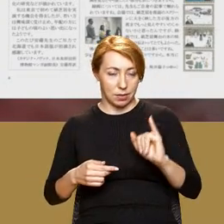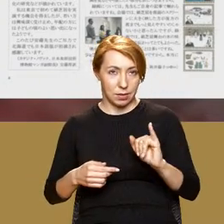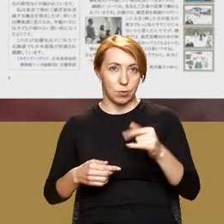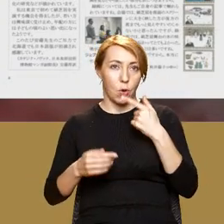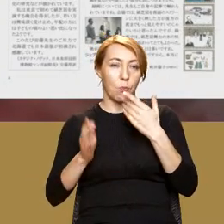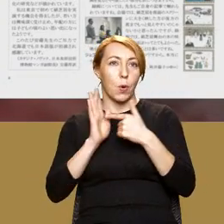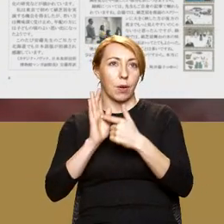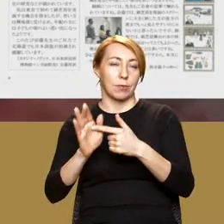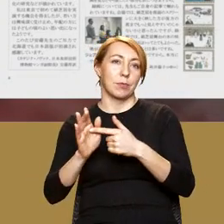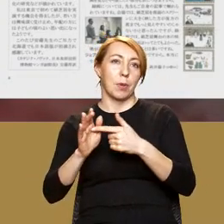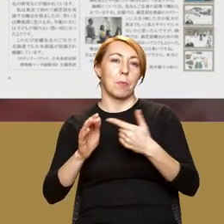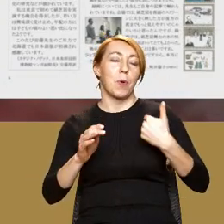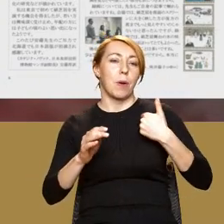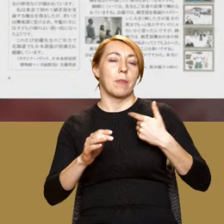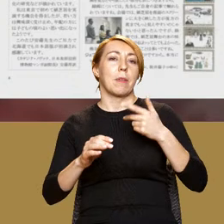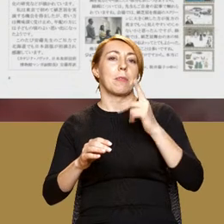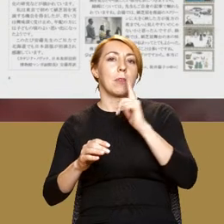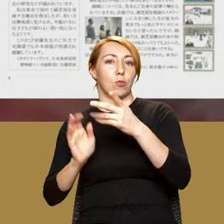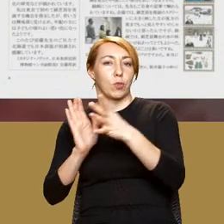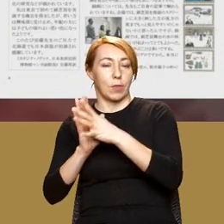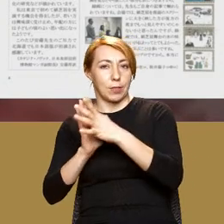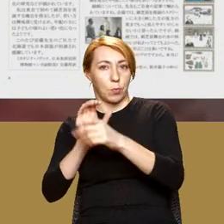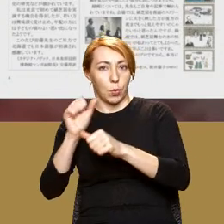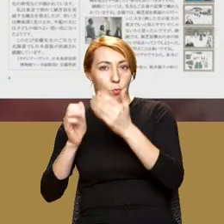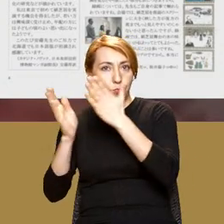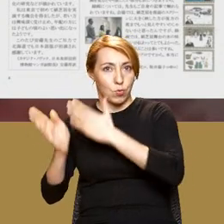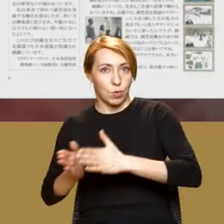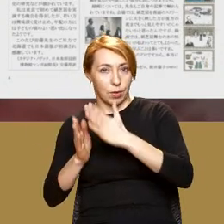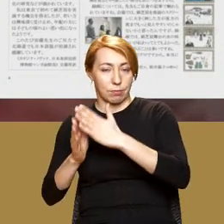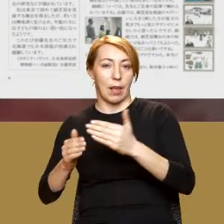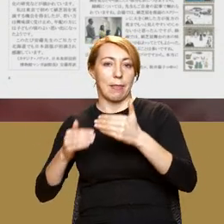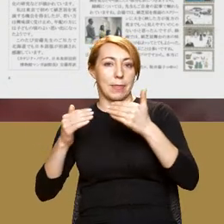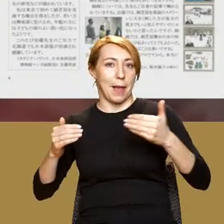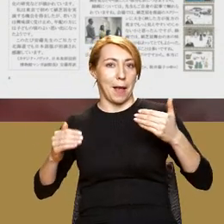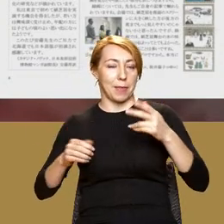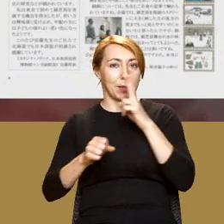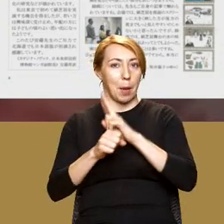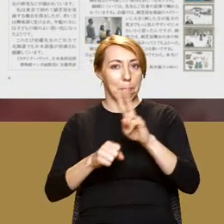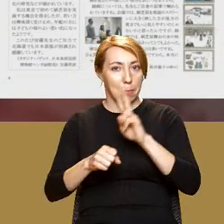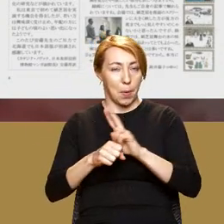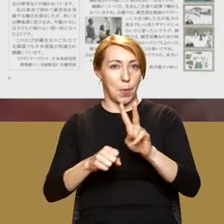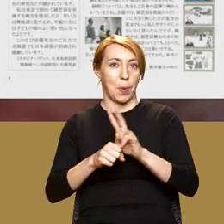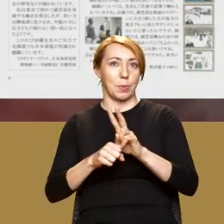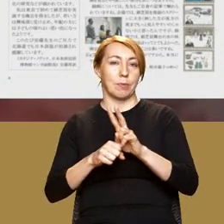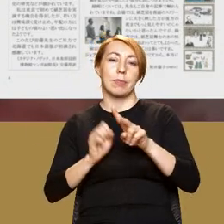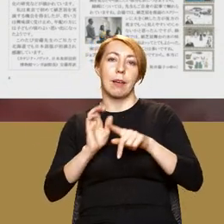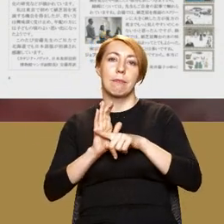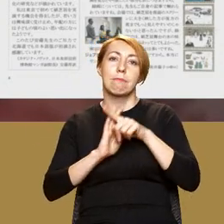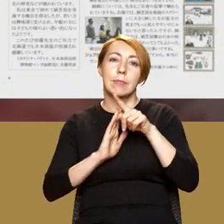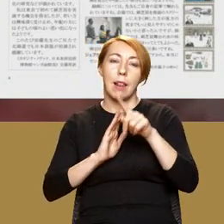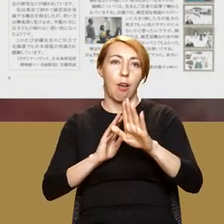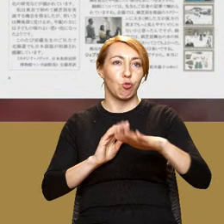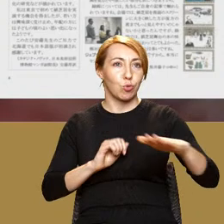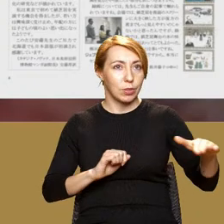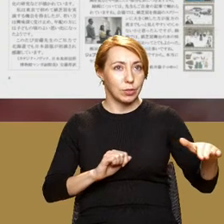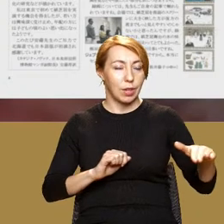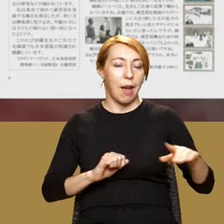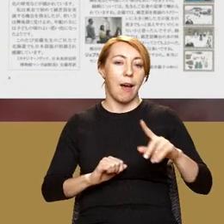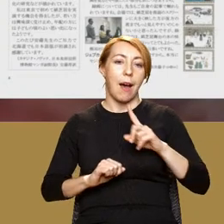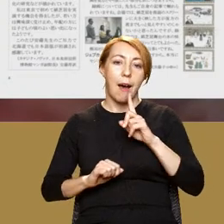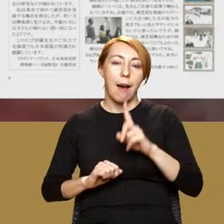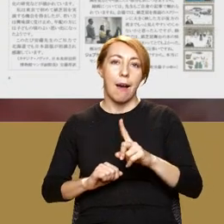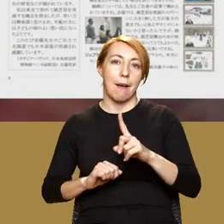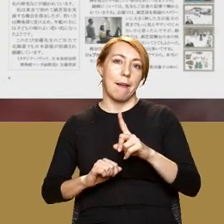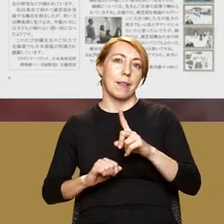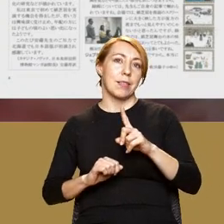prezentację w 2019 roku w Japonii. Teatr japoński, klasyczny, taki dla dzieci, ale właśnie w